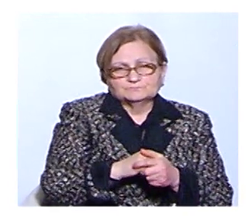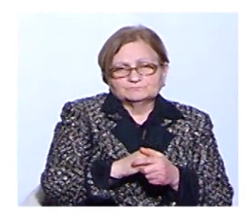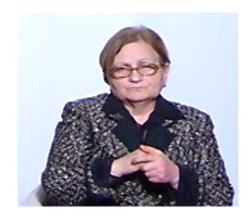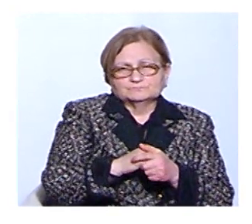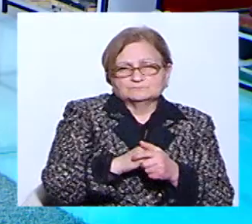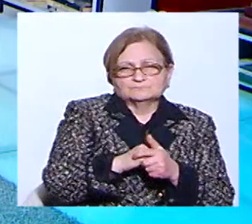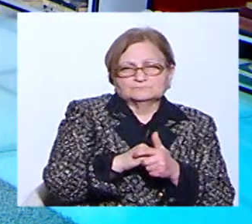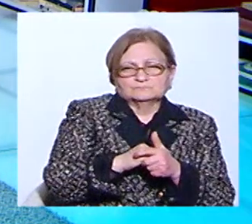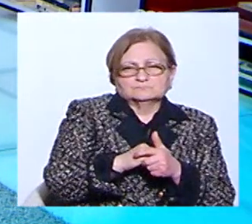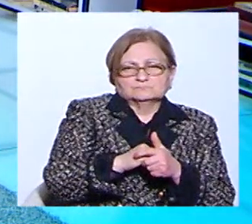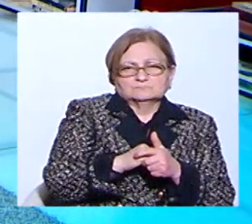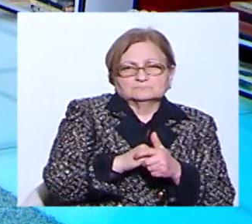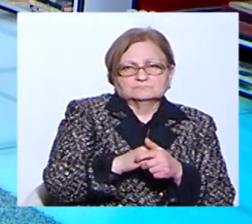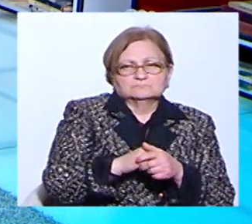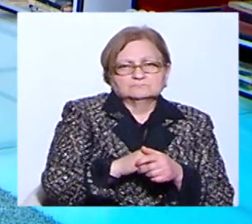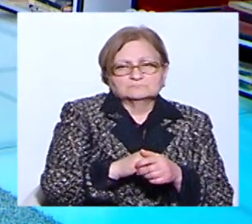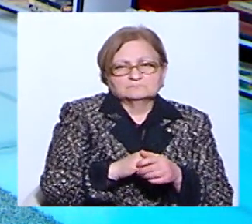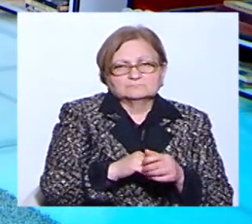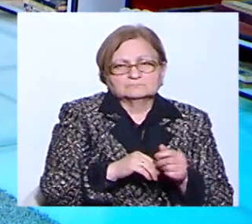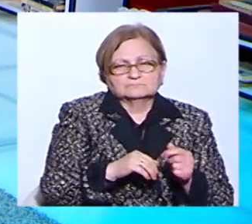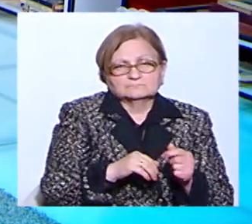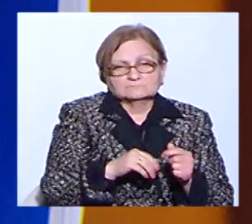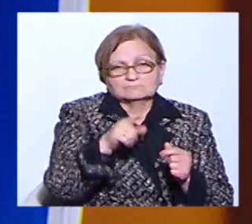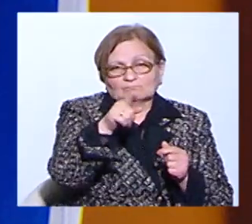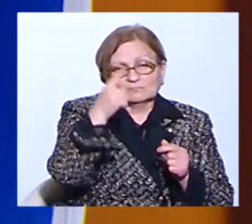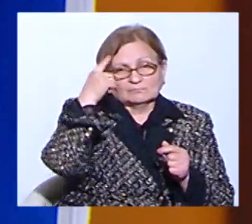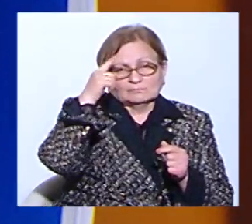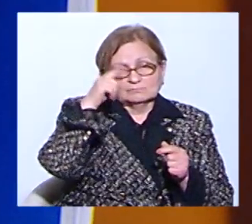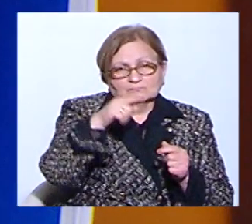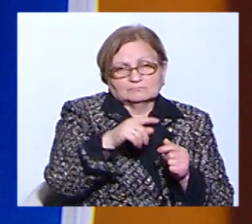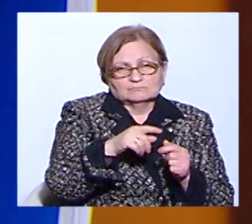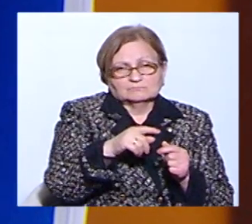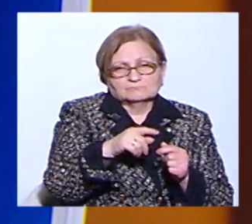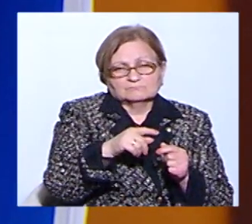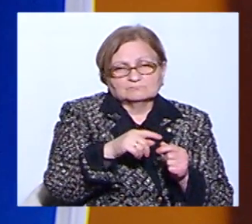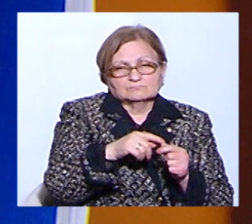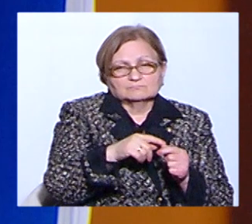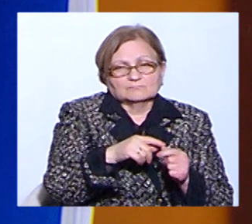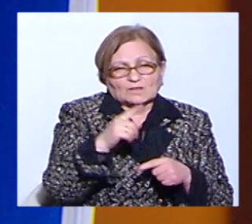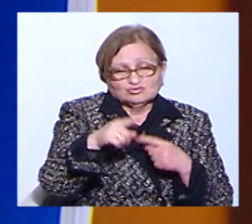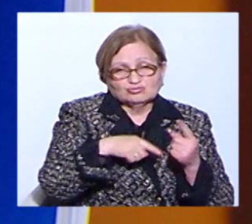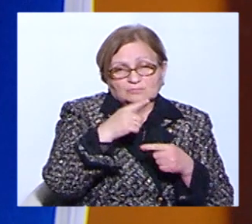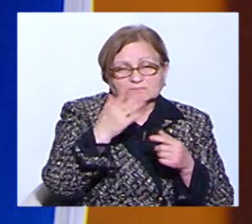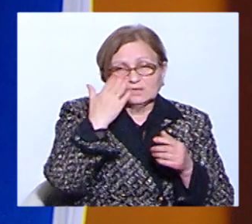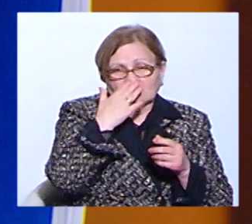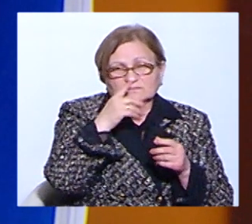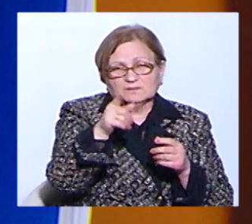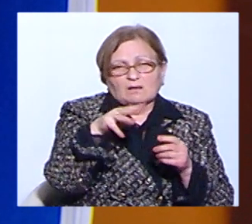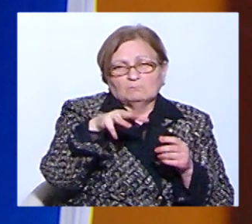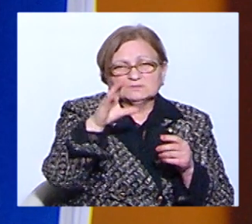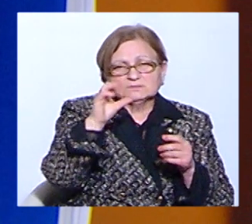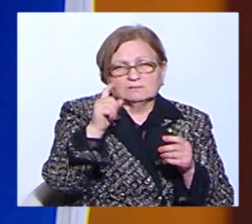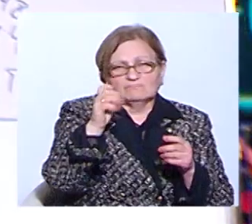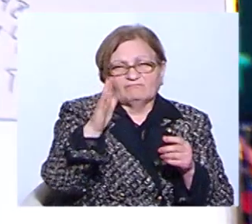მსახველი კონუსის არის აი ეს მონაკვეთი. ნუ თქვენ წესით უნდა იცოდეთ, იმიტომ რომ გავლილი გაქვთ, მაგრამ შემდეგ გაკვეთილზე